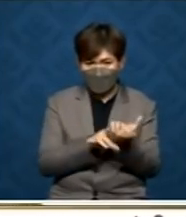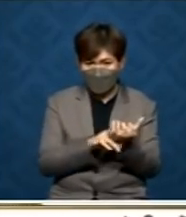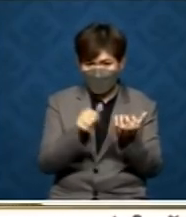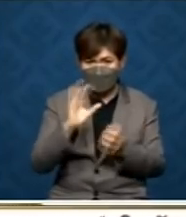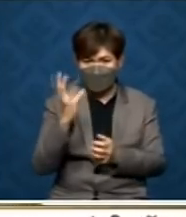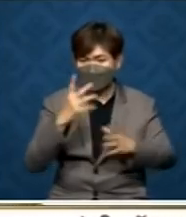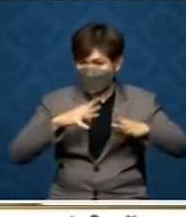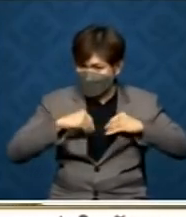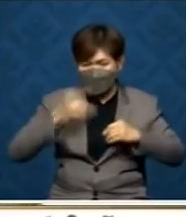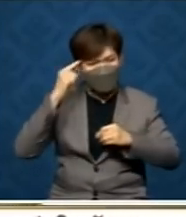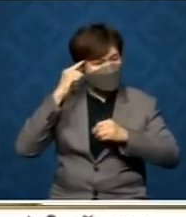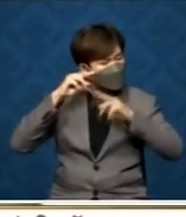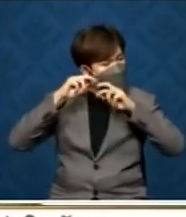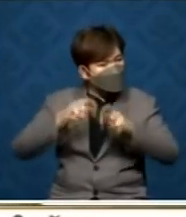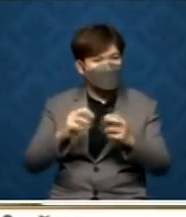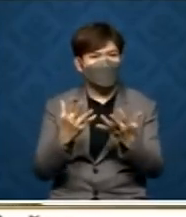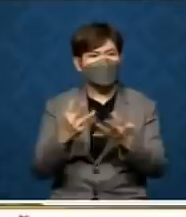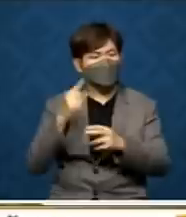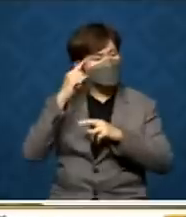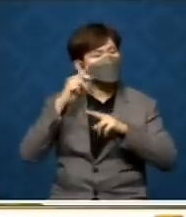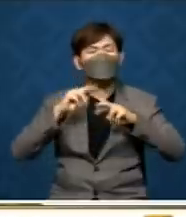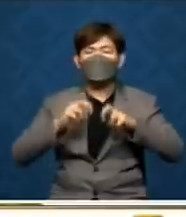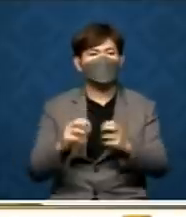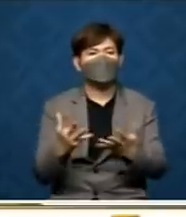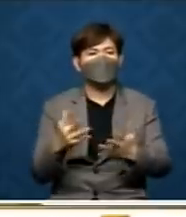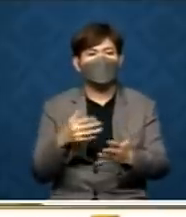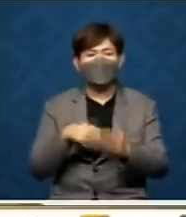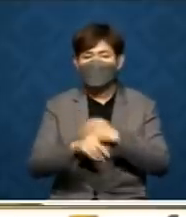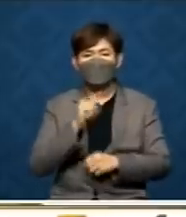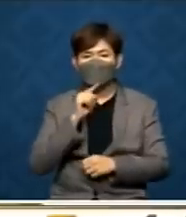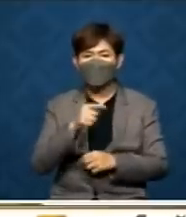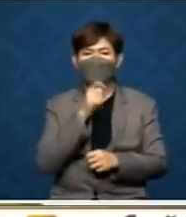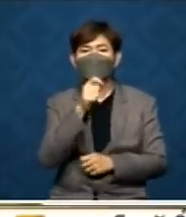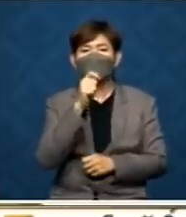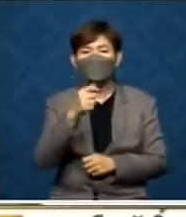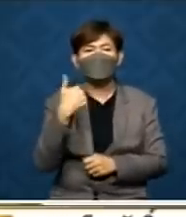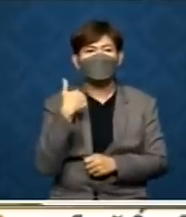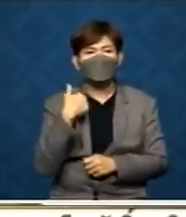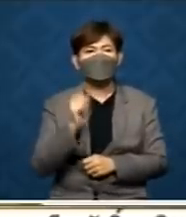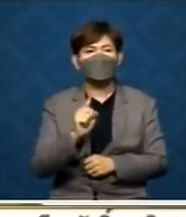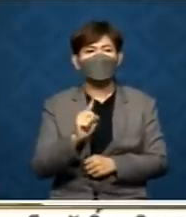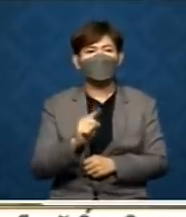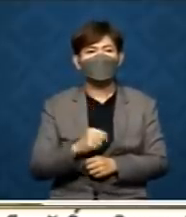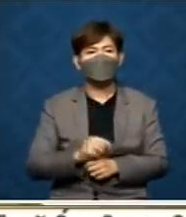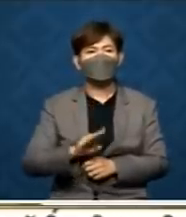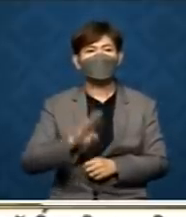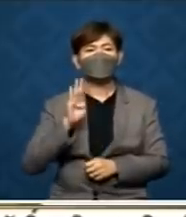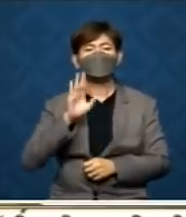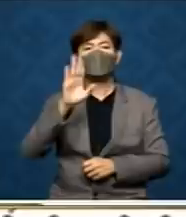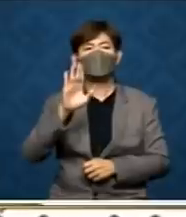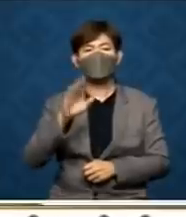ไหมไม่มีเคราะห์แต่ก็ไม่มีข้ออย่างเดียวไม่พอจะเลิกทะล่าไปซ้ำให้สัมภาษณ์อีกเป็นบริษัทในพระ